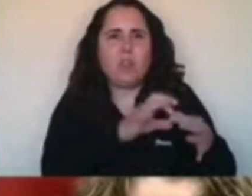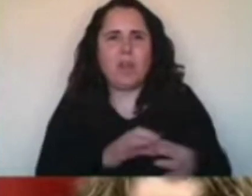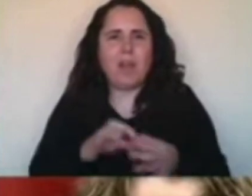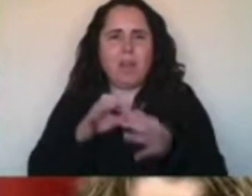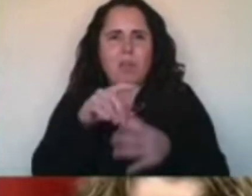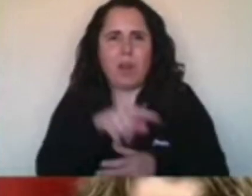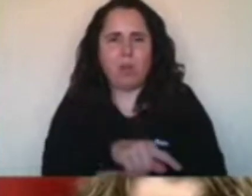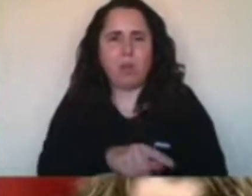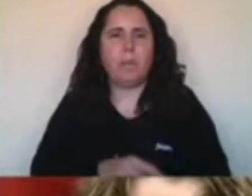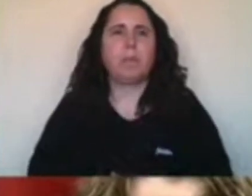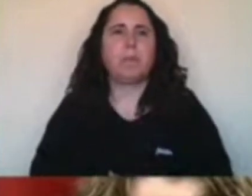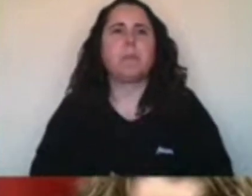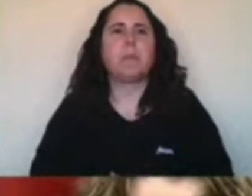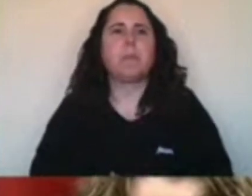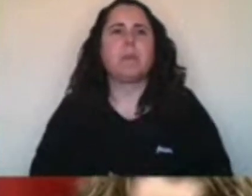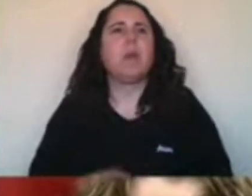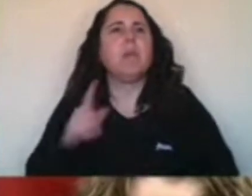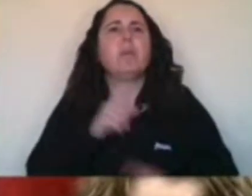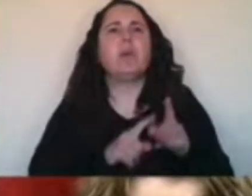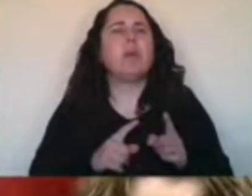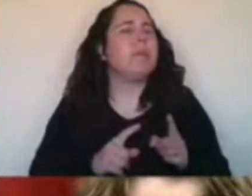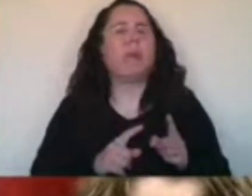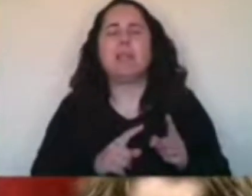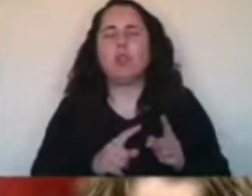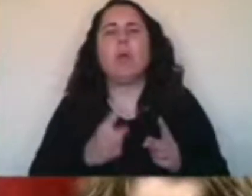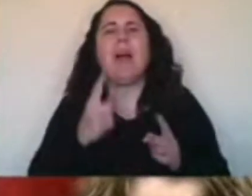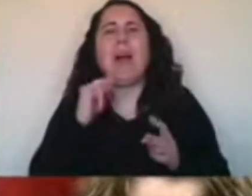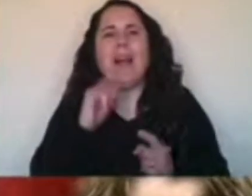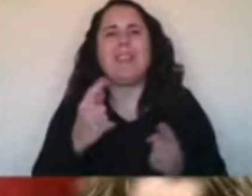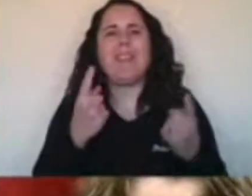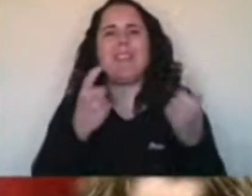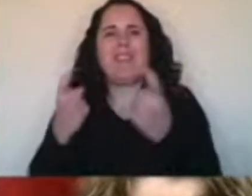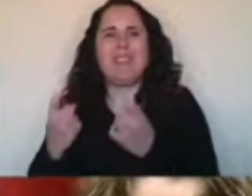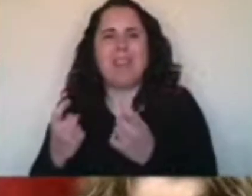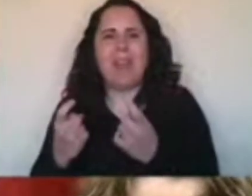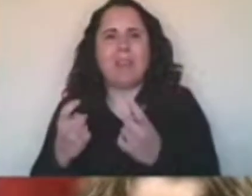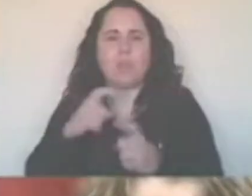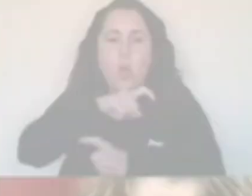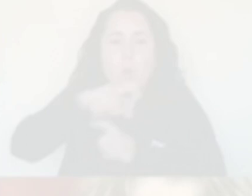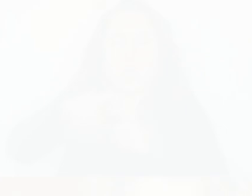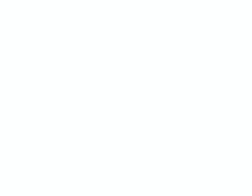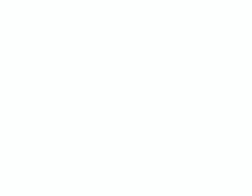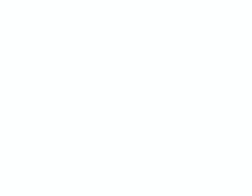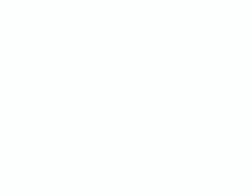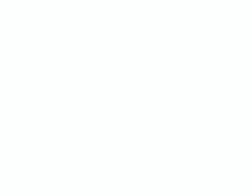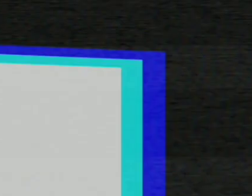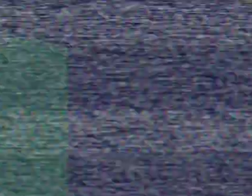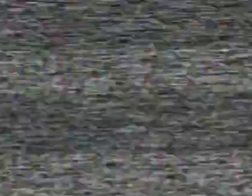l'Associació de Sant Jordi. No té problemes, té necessitats. I cada any entendrà més perquè aquesta festa va a més.